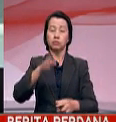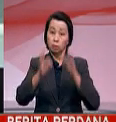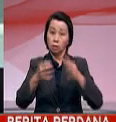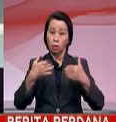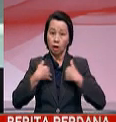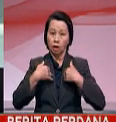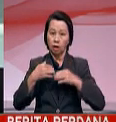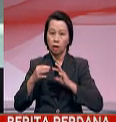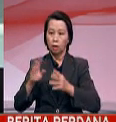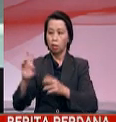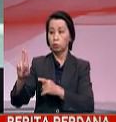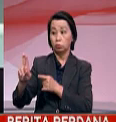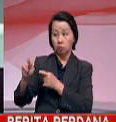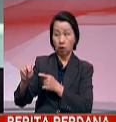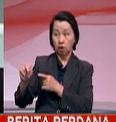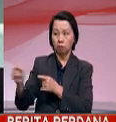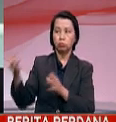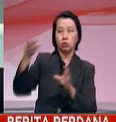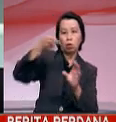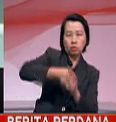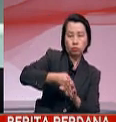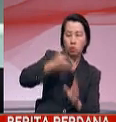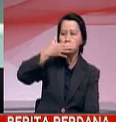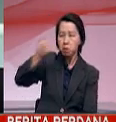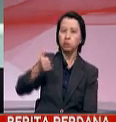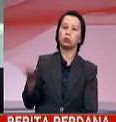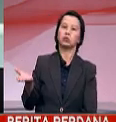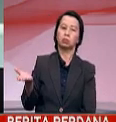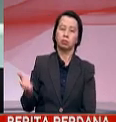have the United Nations on board with us.